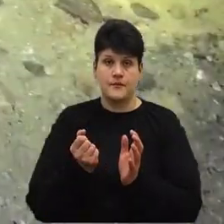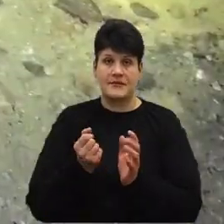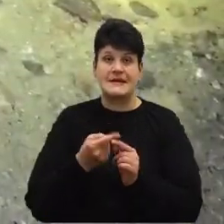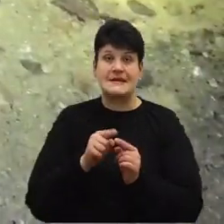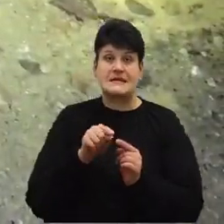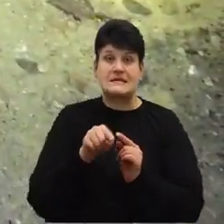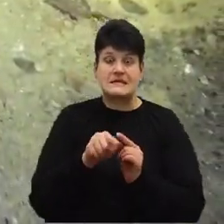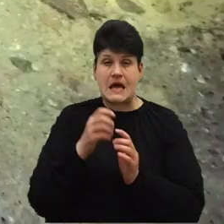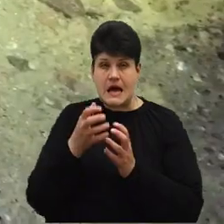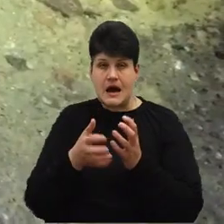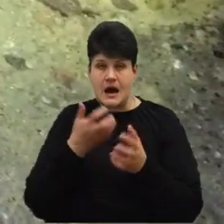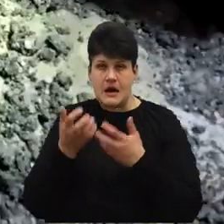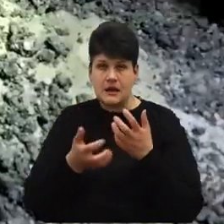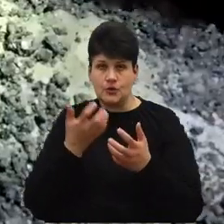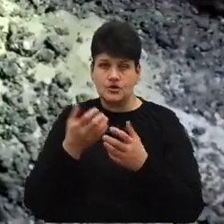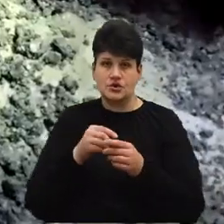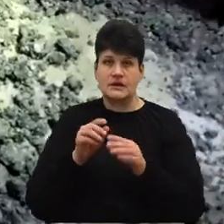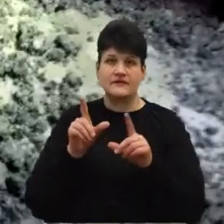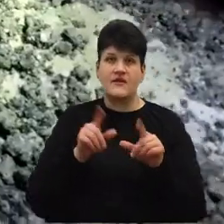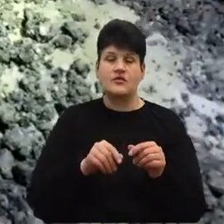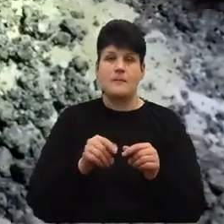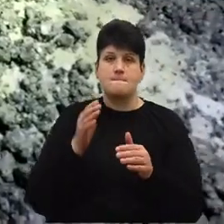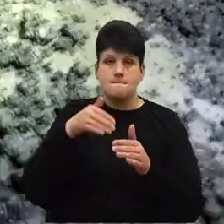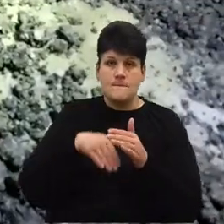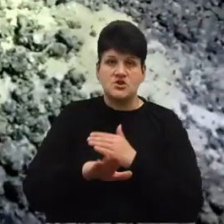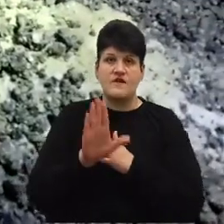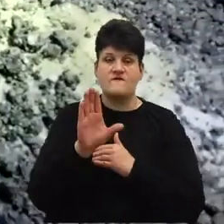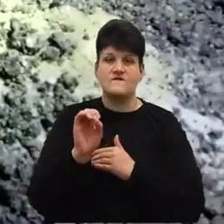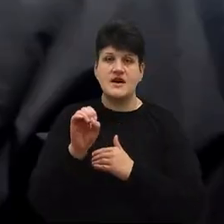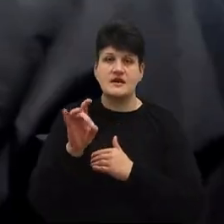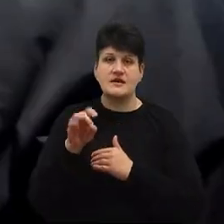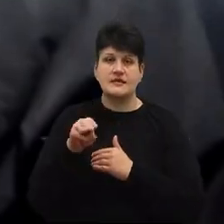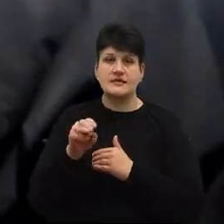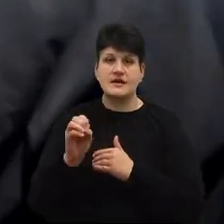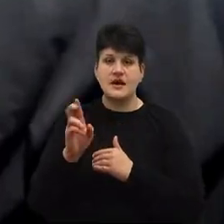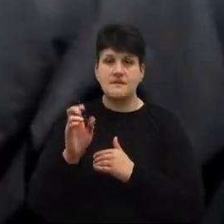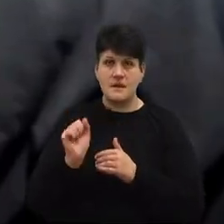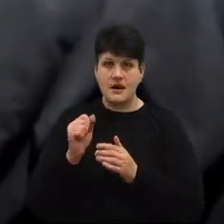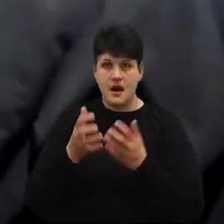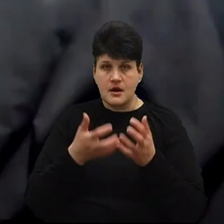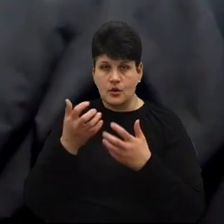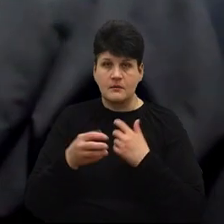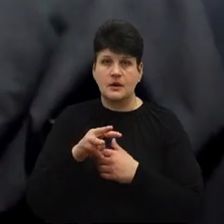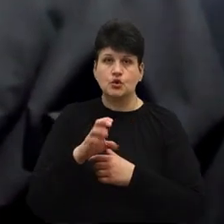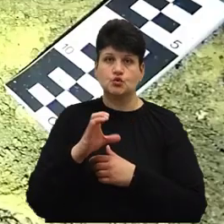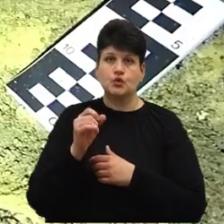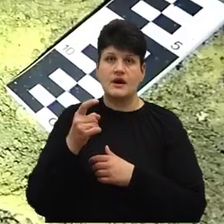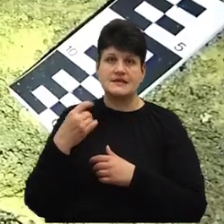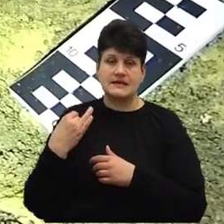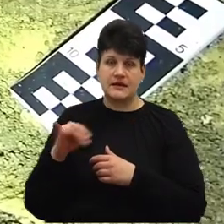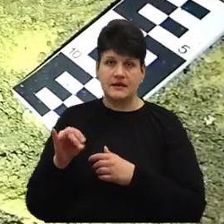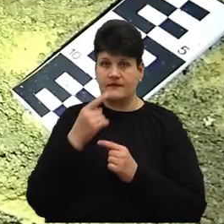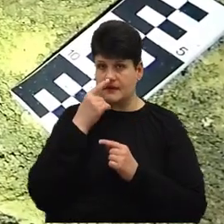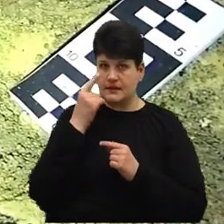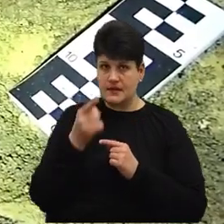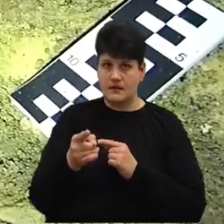кадри з археологічної експедиції в печері Вертеба, на яких директор Борщівського обласного краєзнавчого музею археолог Михайло Сухацький у віддаленій ділянці